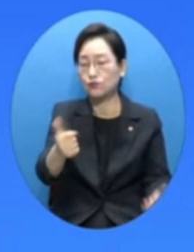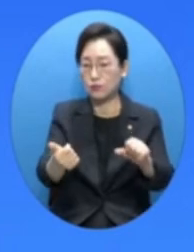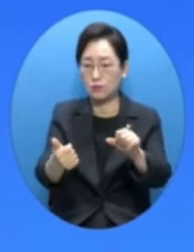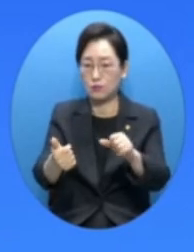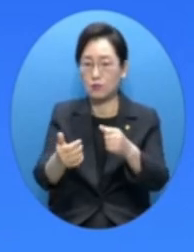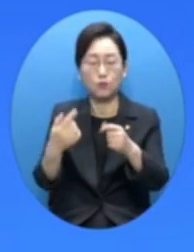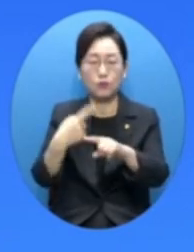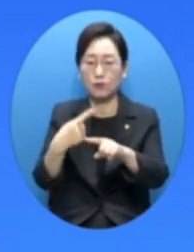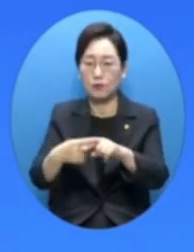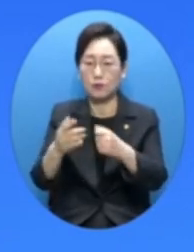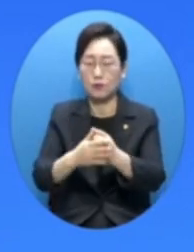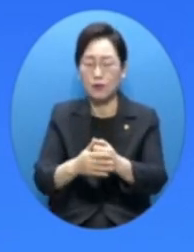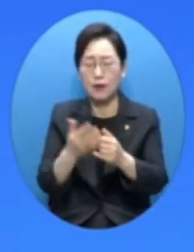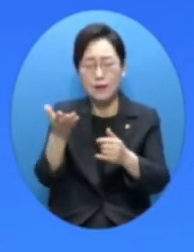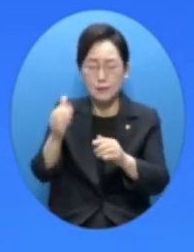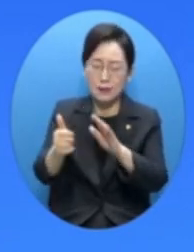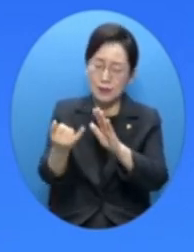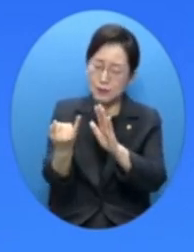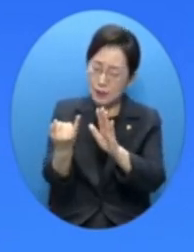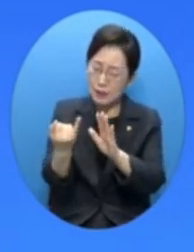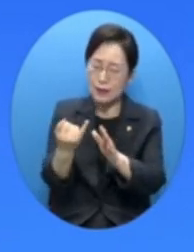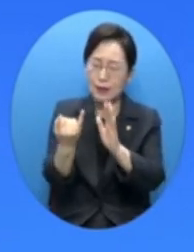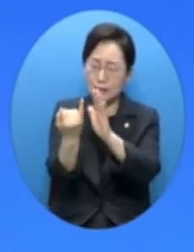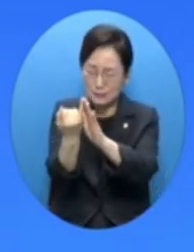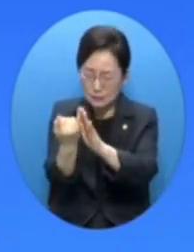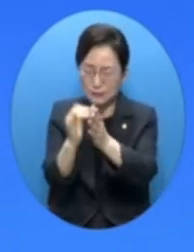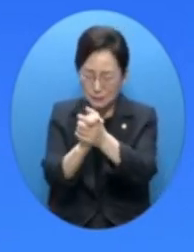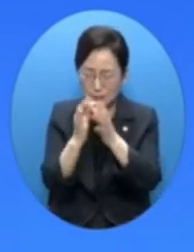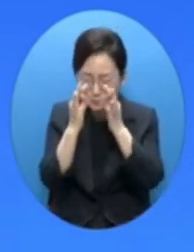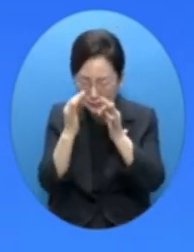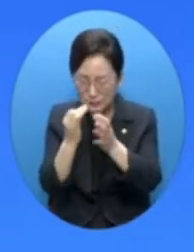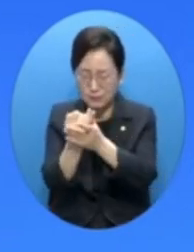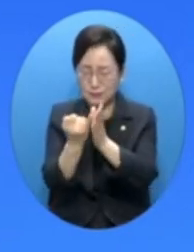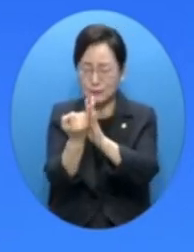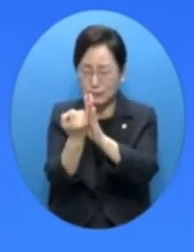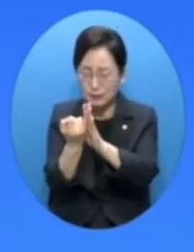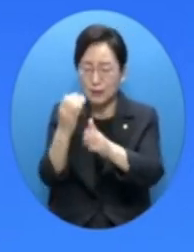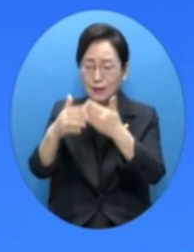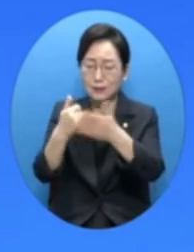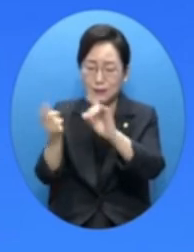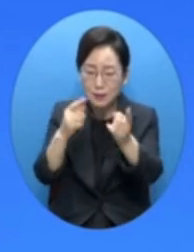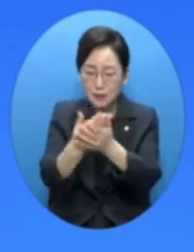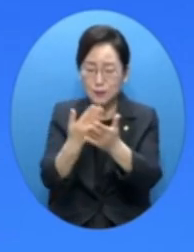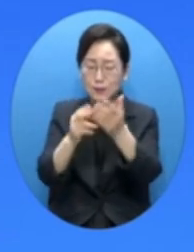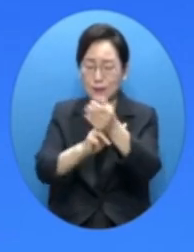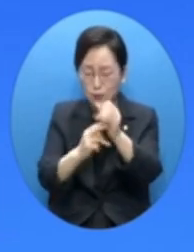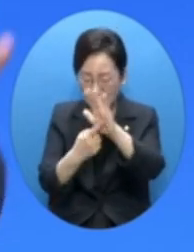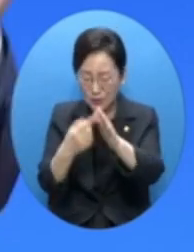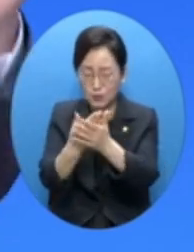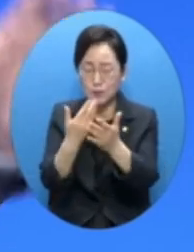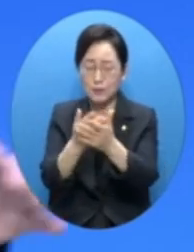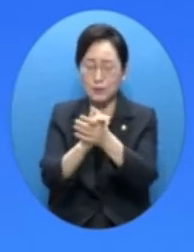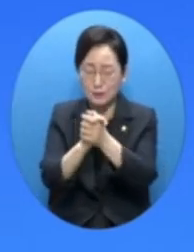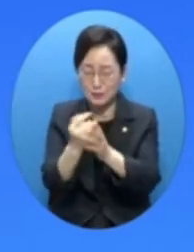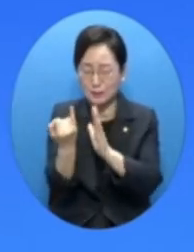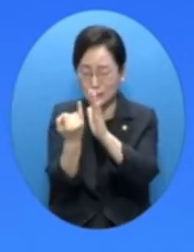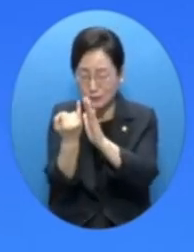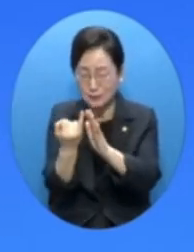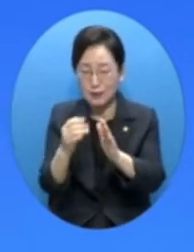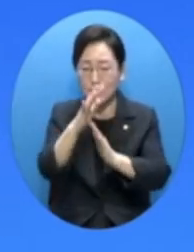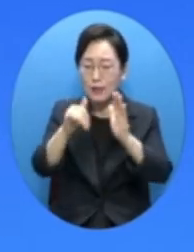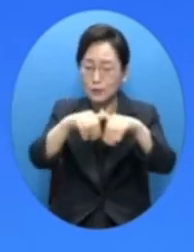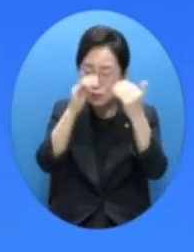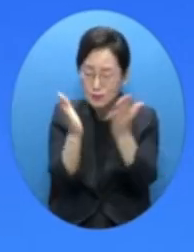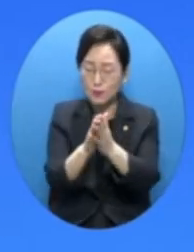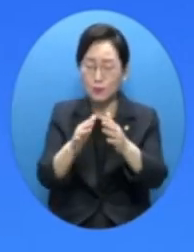어쨌든 그래도 이렇게 기도했습니다. 하나님 아버지 다이가 살아나게 하여 주옵소서. 하나님의 기적이 일어나게 하여 주옵소서. 온 가족이 지금까지